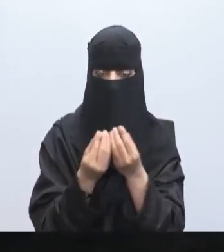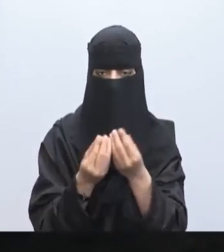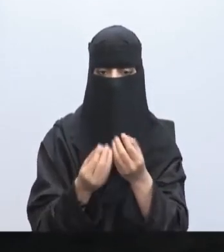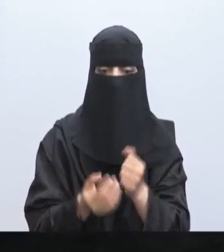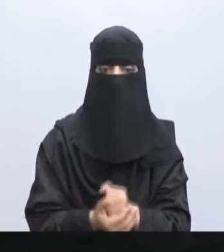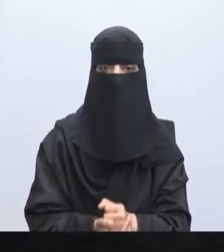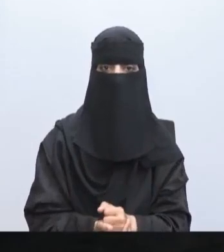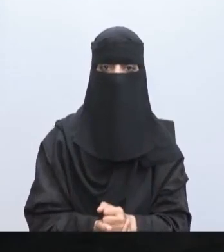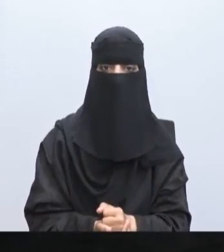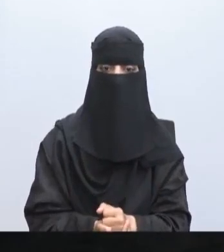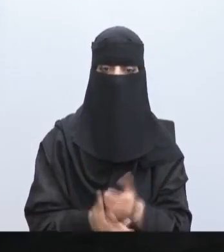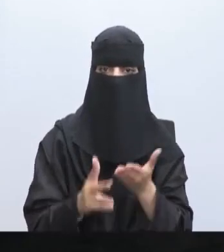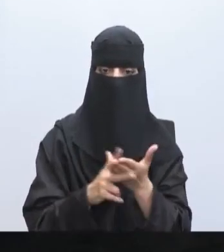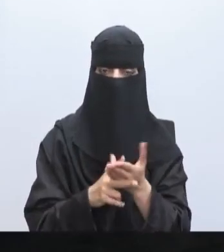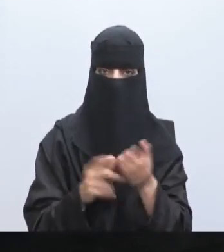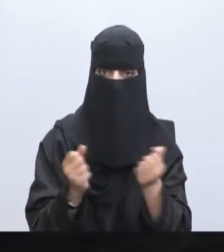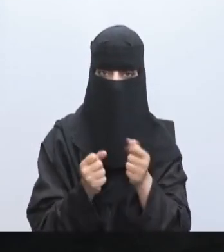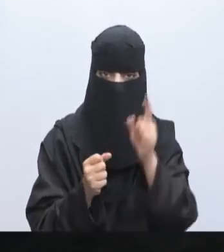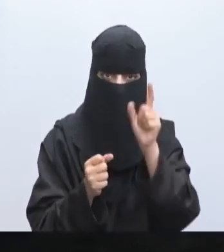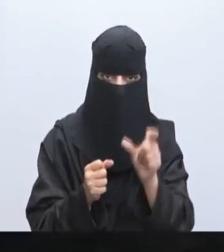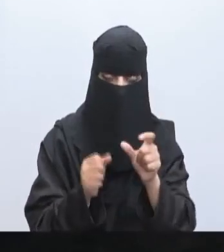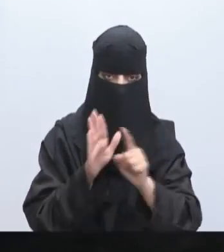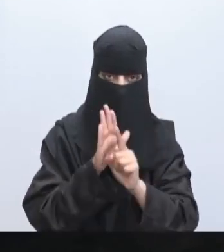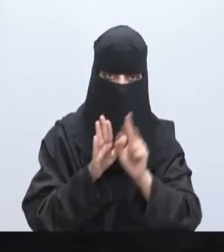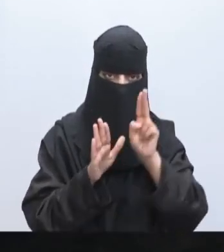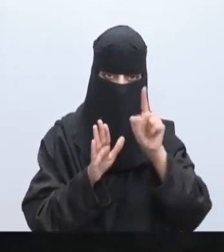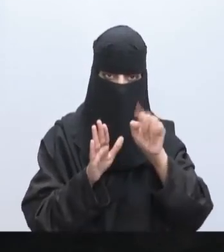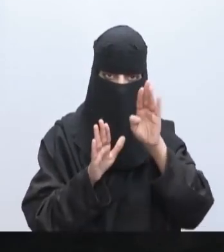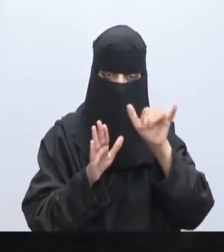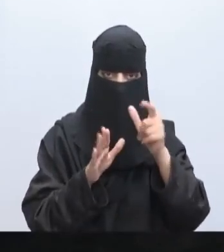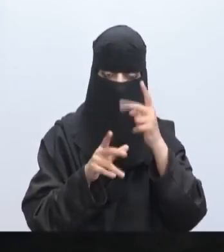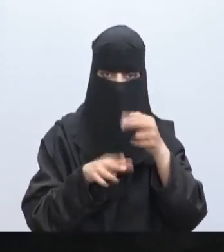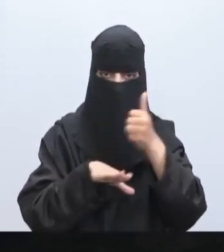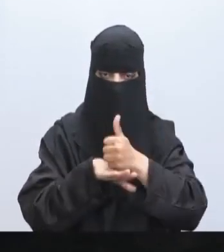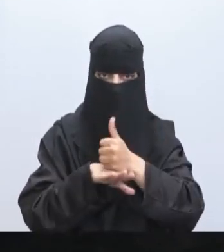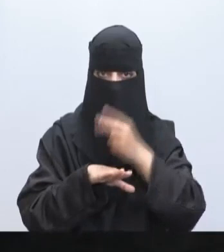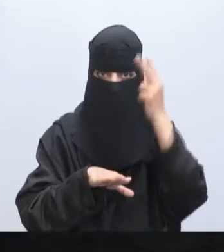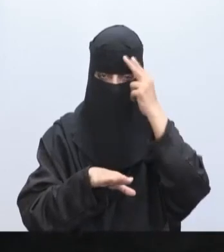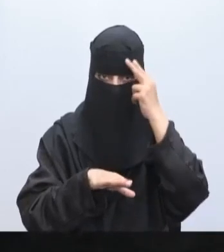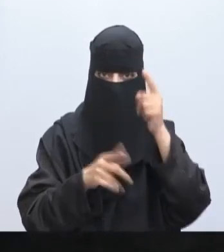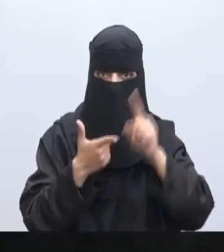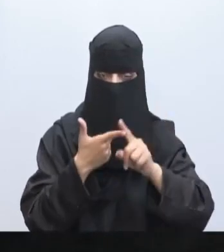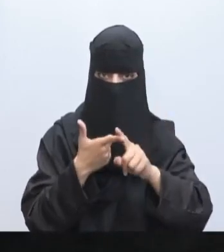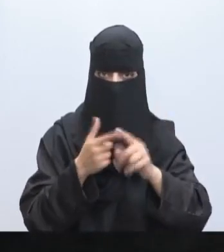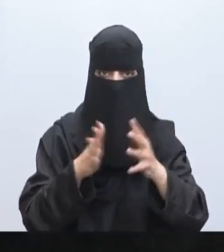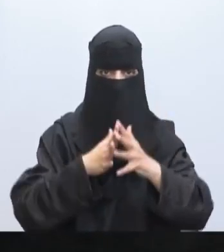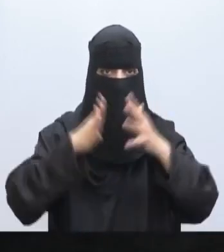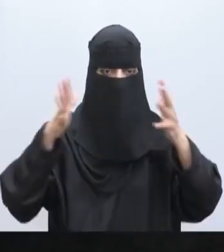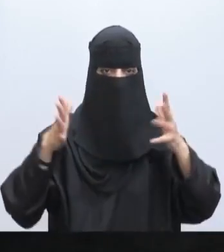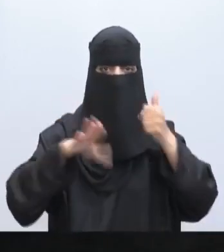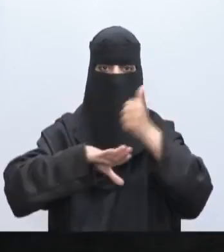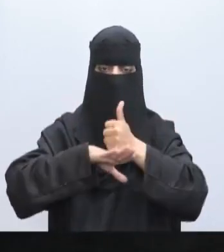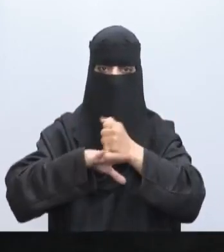بعضها البعض من خلال جهود الامام تركي بن عبد الله حيث اسس دوله سعوديه ثانيه عظيمه